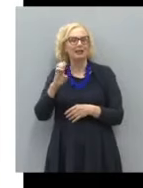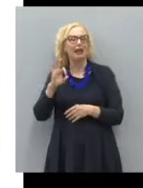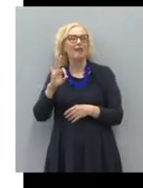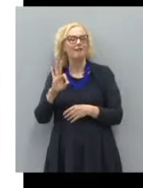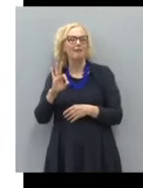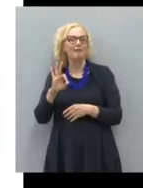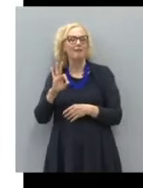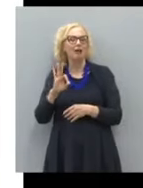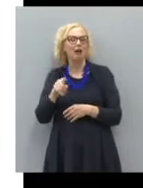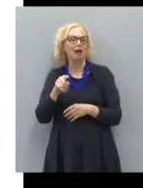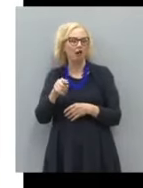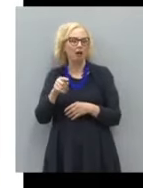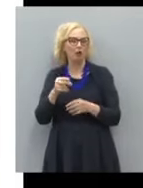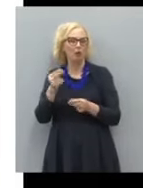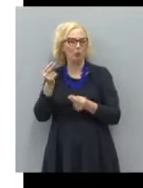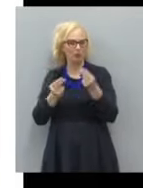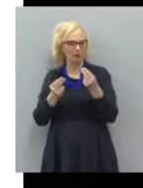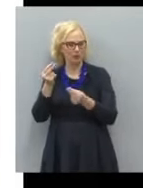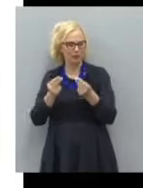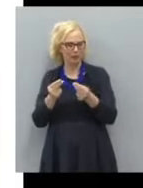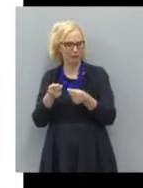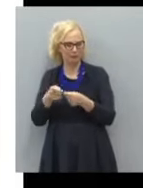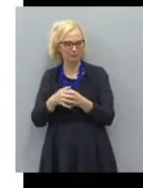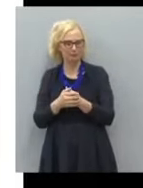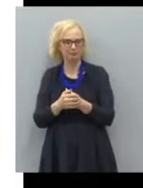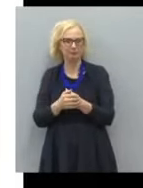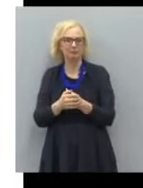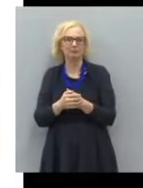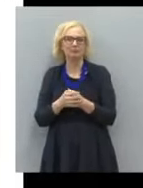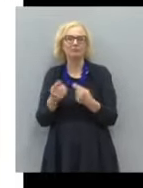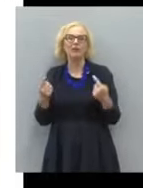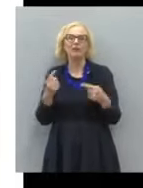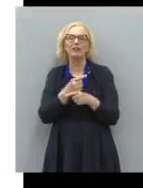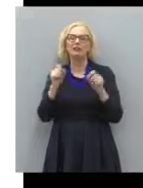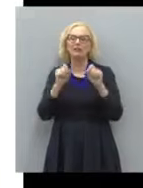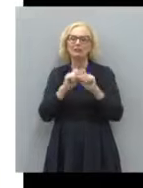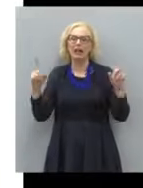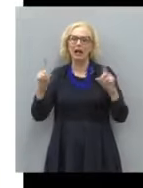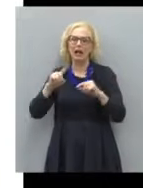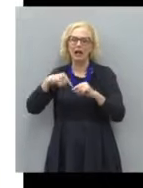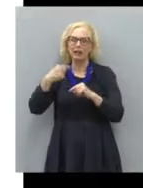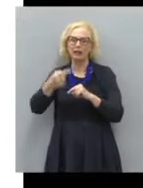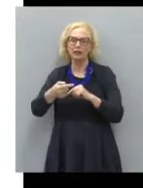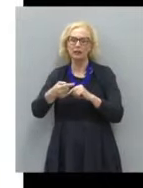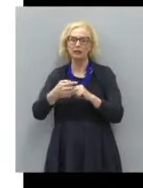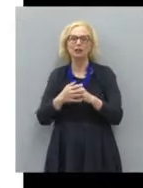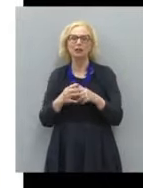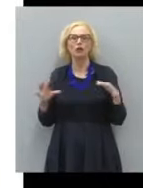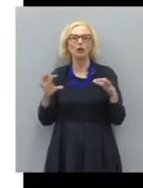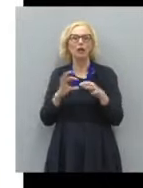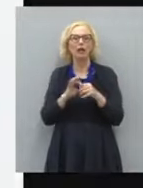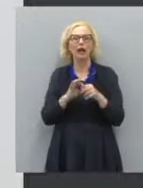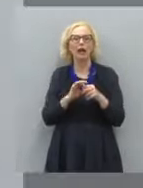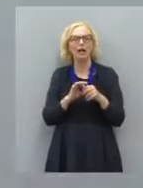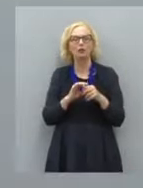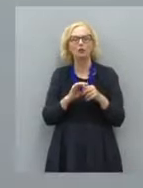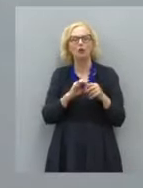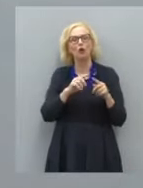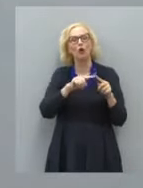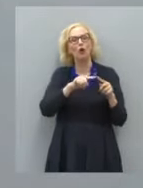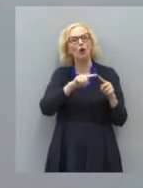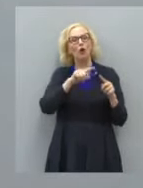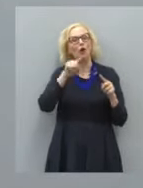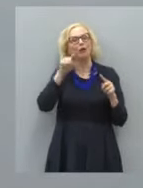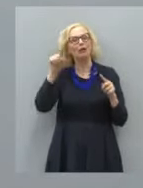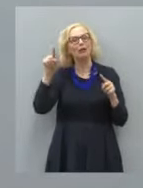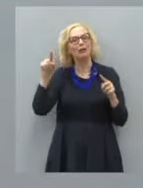stimate la slide che invece espone successivamente la curva di crescita e di